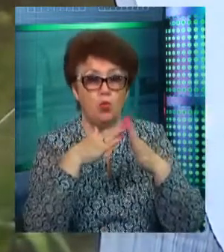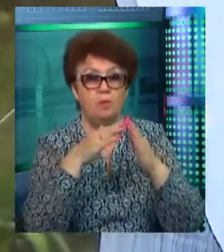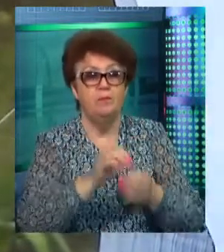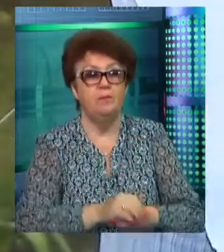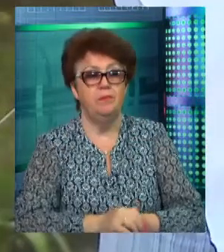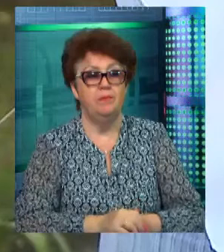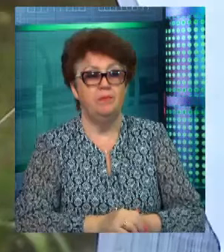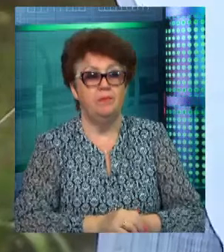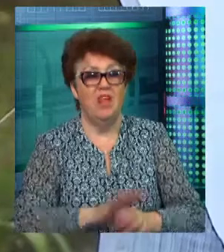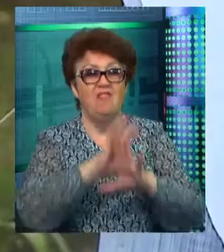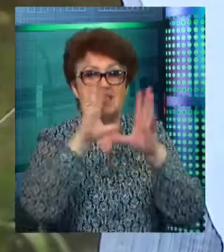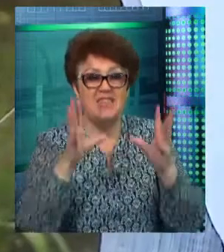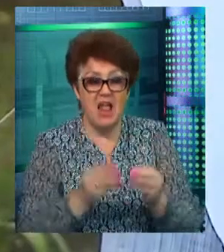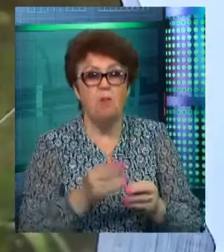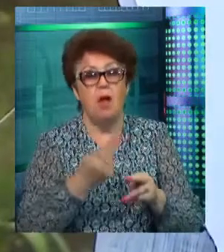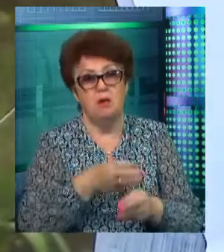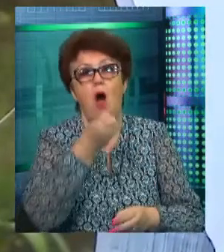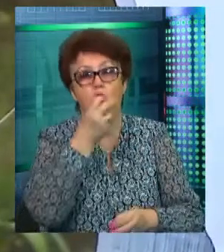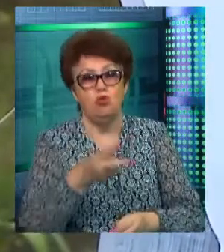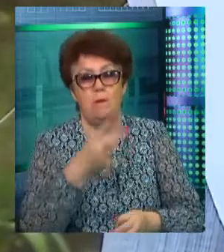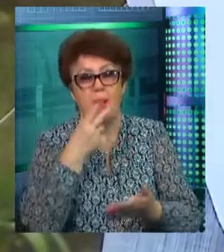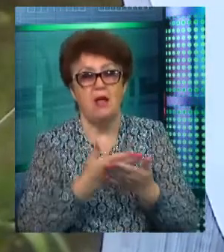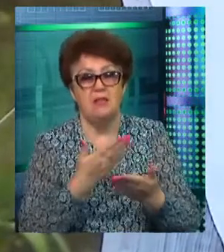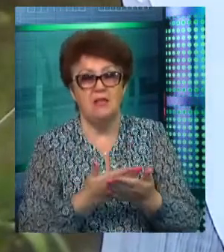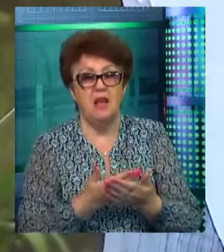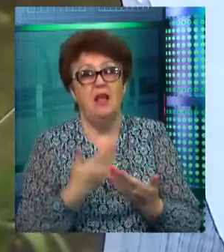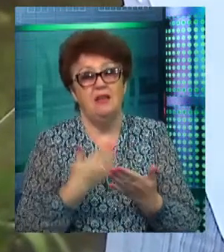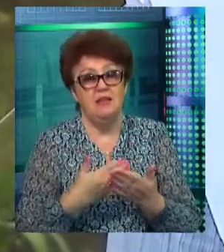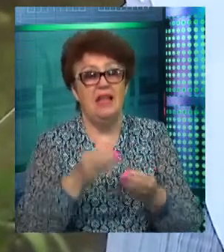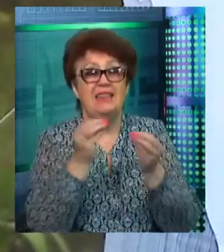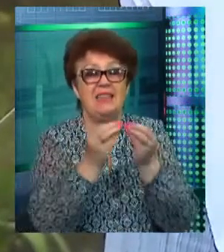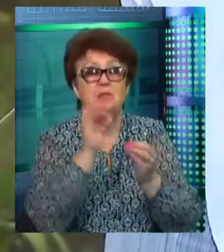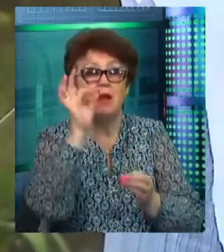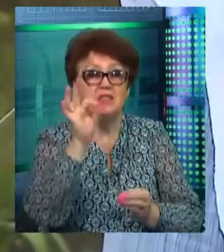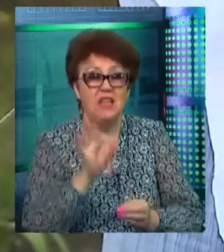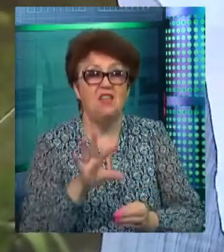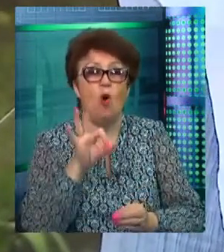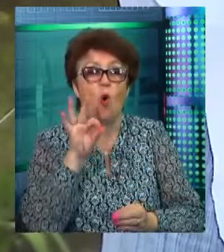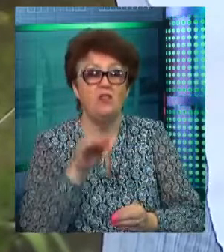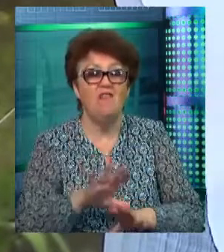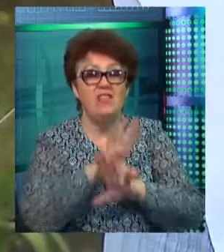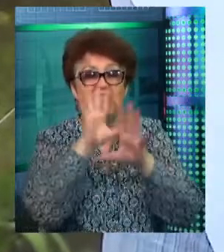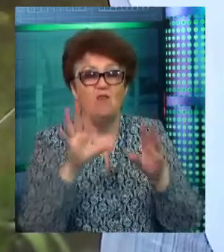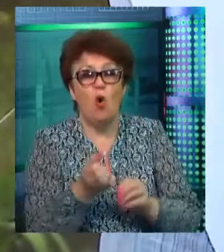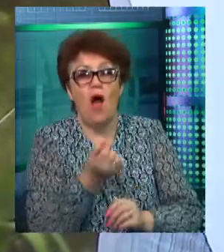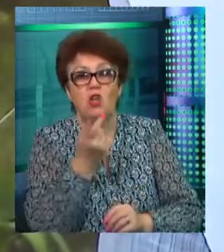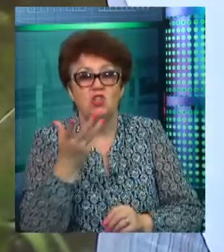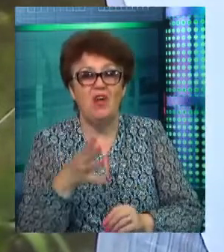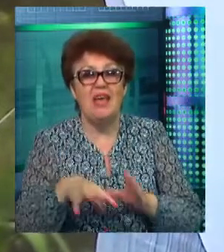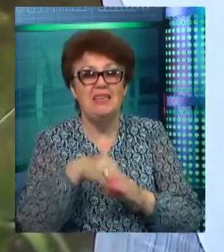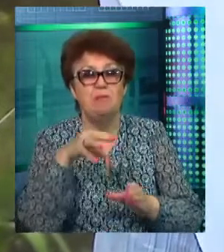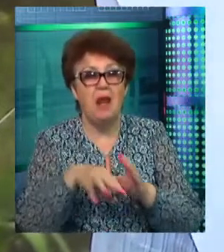в целом и в общем это хорошие показатели то есть это где-то десять процентов от всего количества избирателей